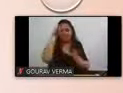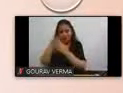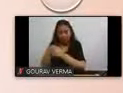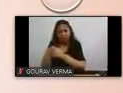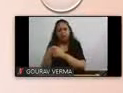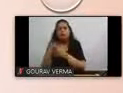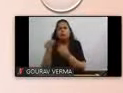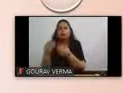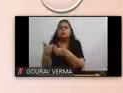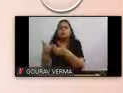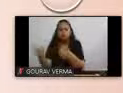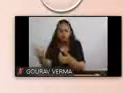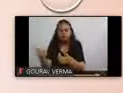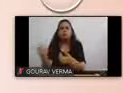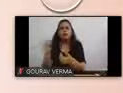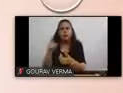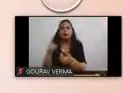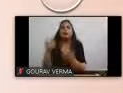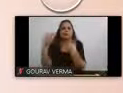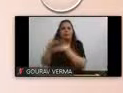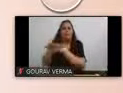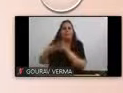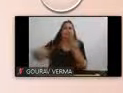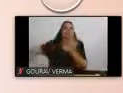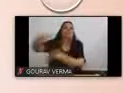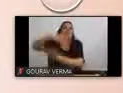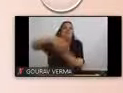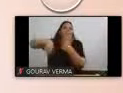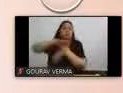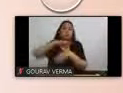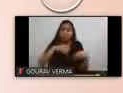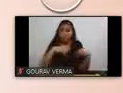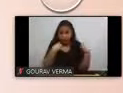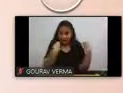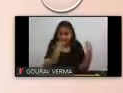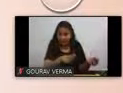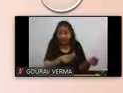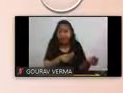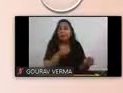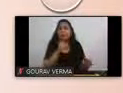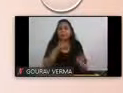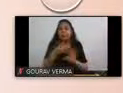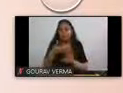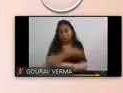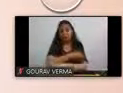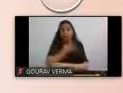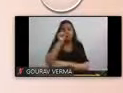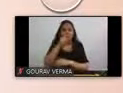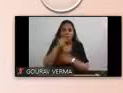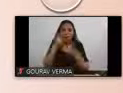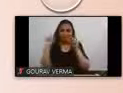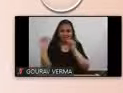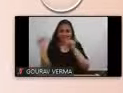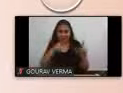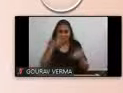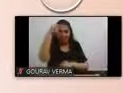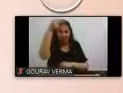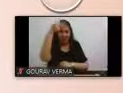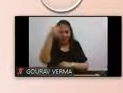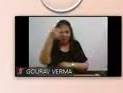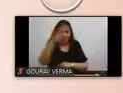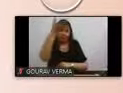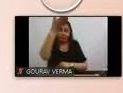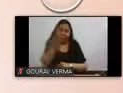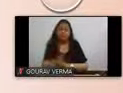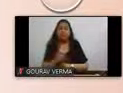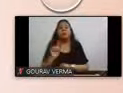एटमोसफियर में, इंटीग्रेटेड एटमोसफियर में हो. ये सारी चीजें जो आप स्लाइड पे देख रहे हैं उनके लिए जरूरी